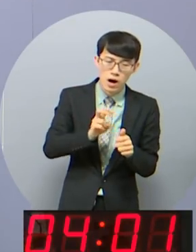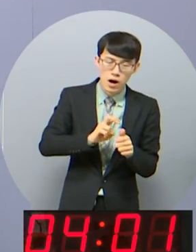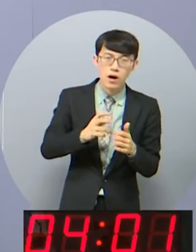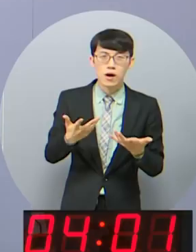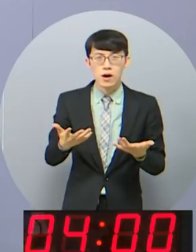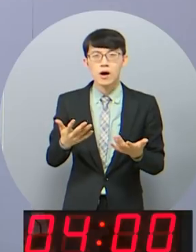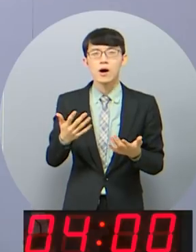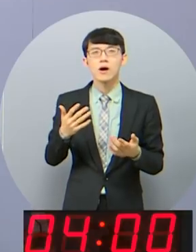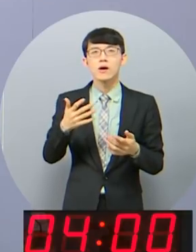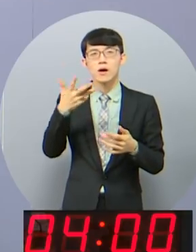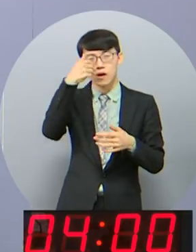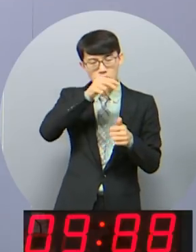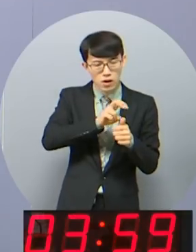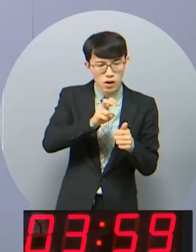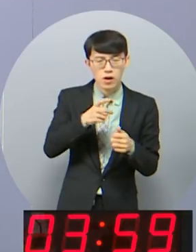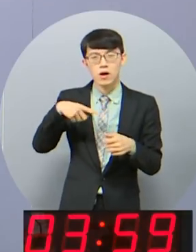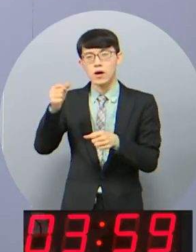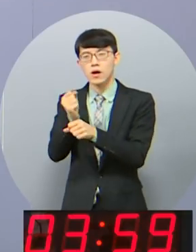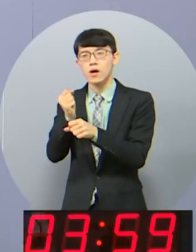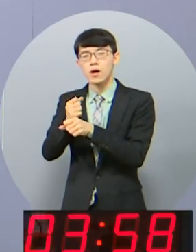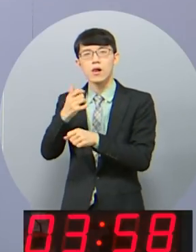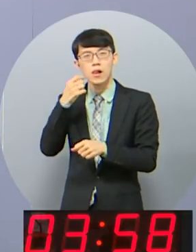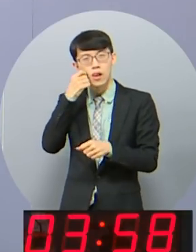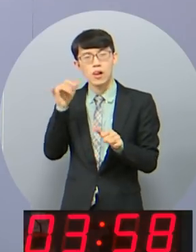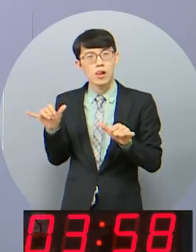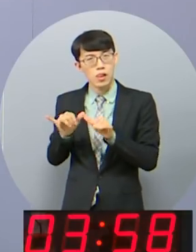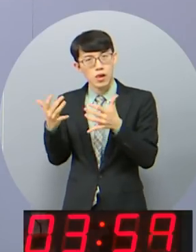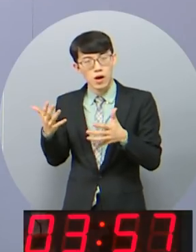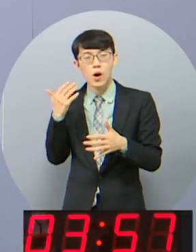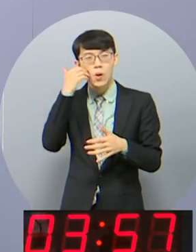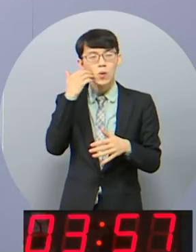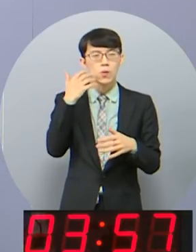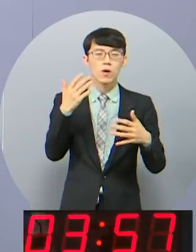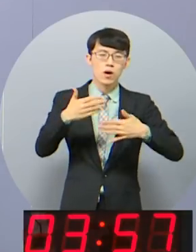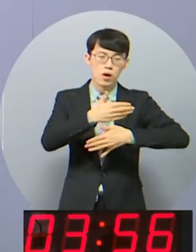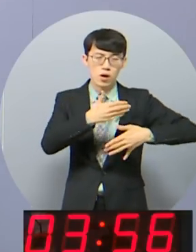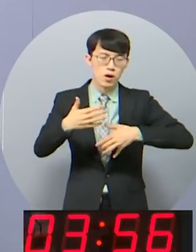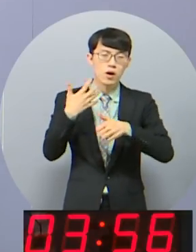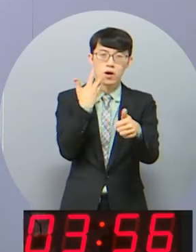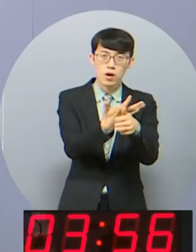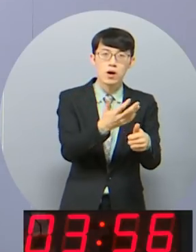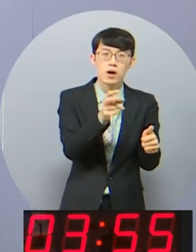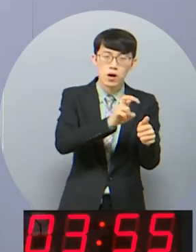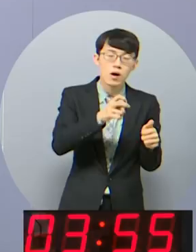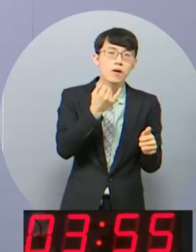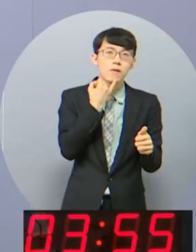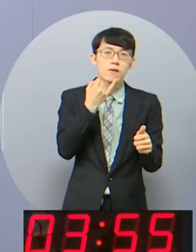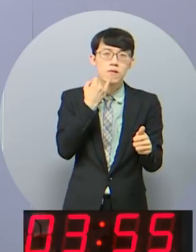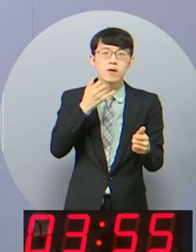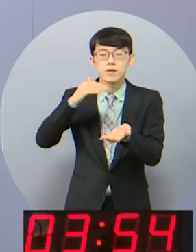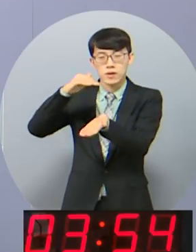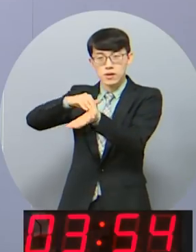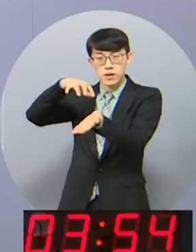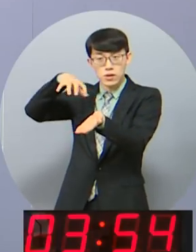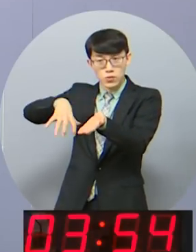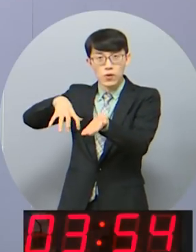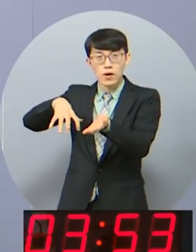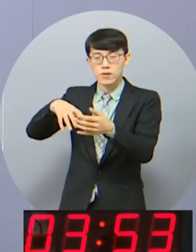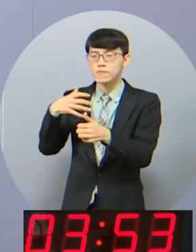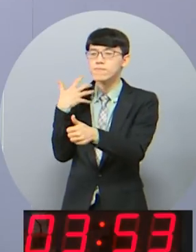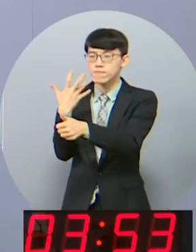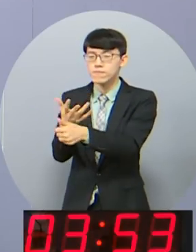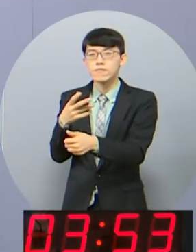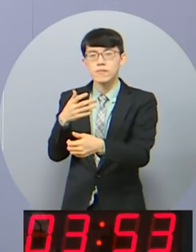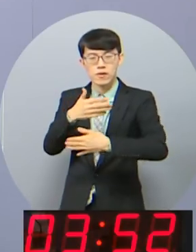咯。所以啊，咱用这托婴会当结合医院，啊医院来办这个托婴，咱一个